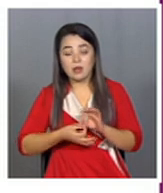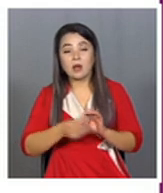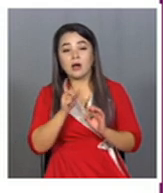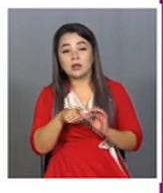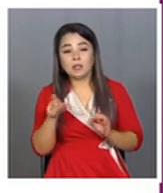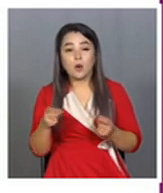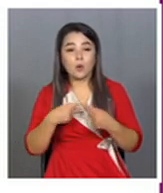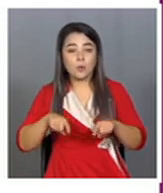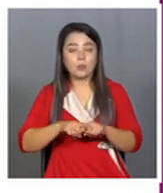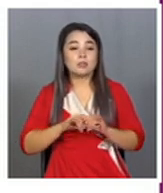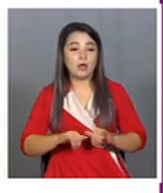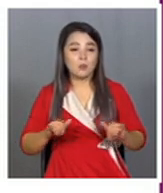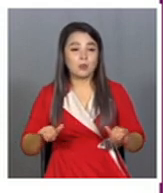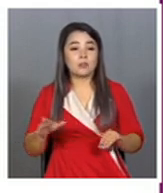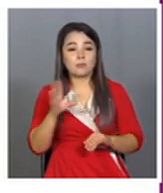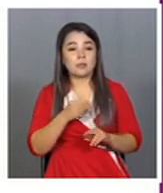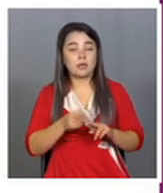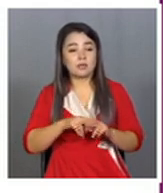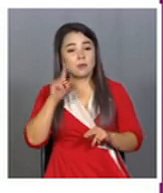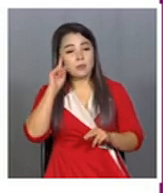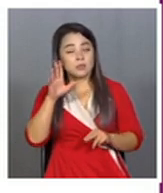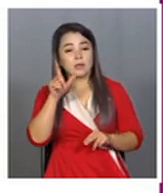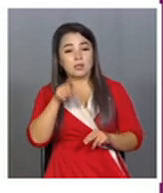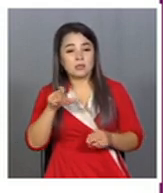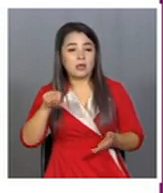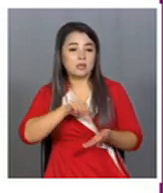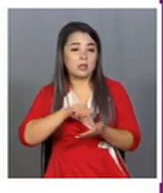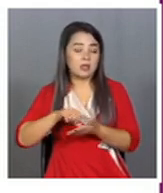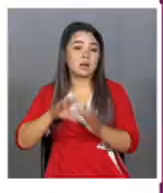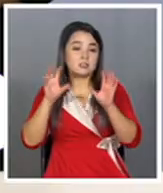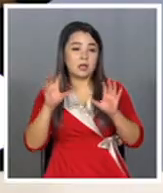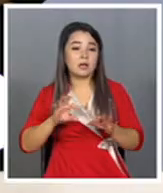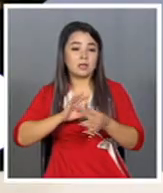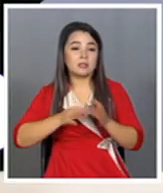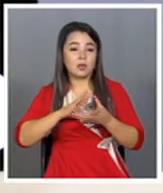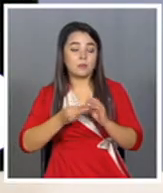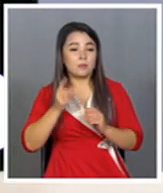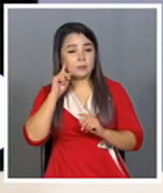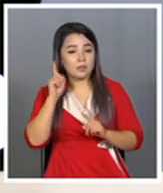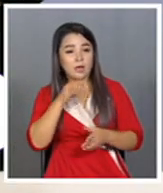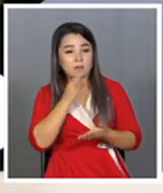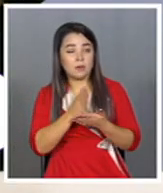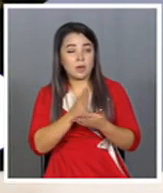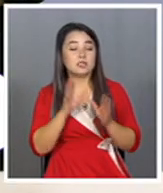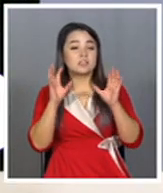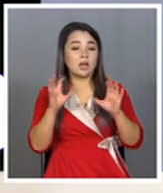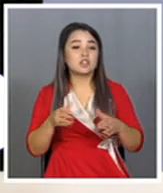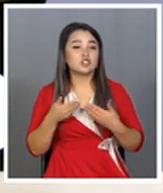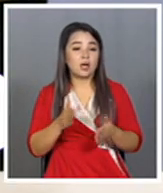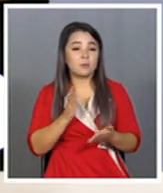адамзат қоғамының дамуында белгілі бір объективтілік заңдылықтар бар деген. Олар мысалы жаңа заң